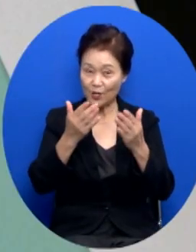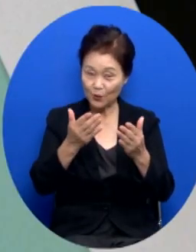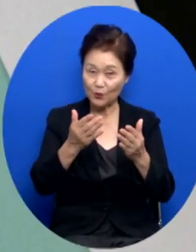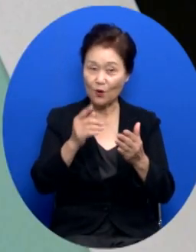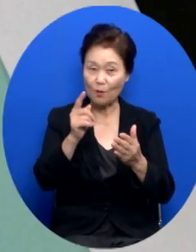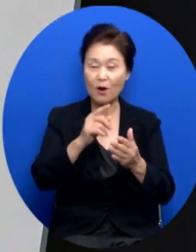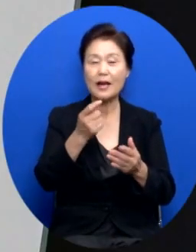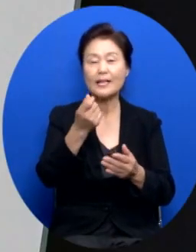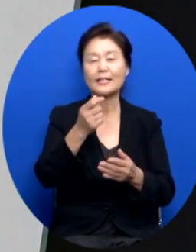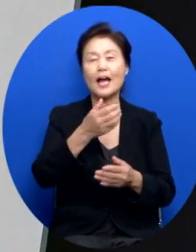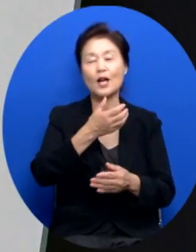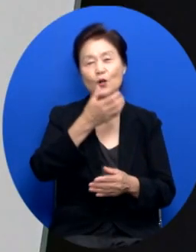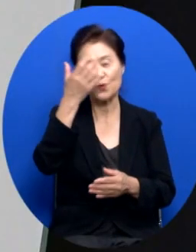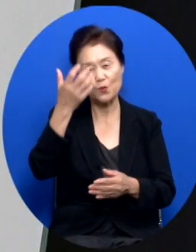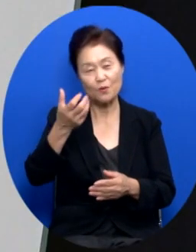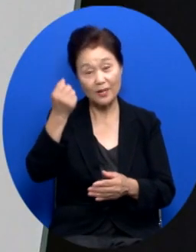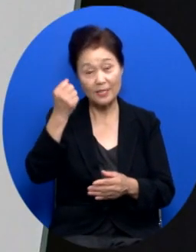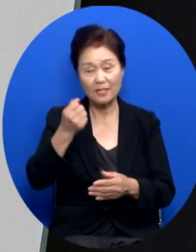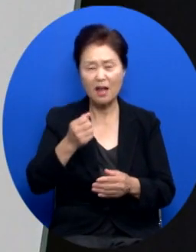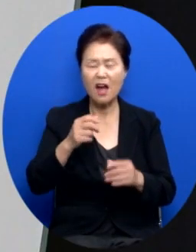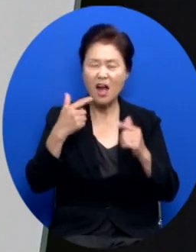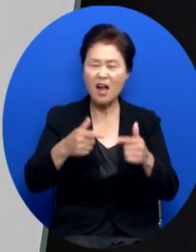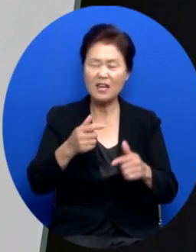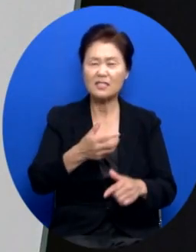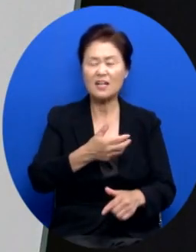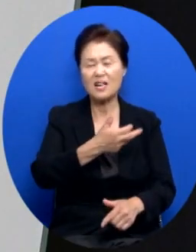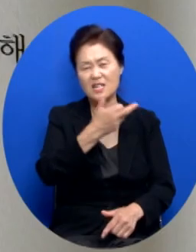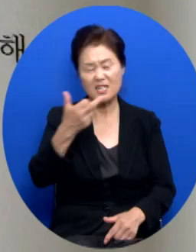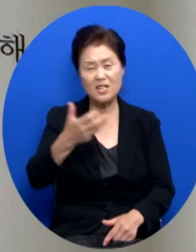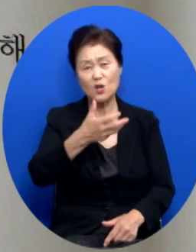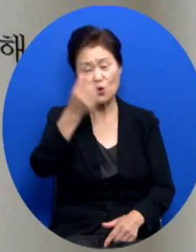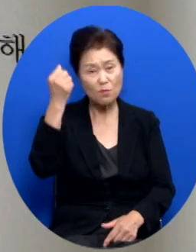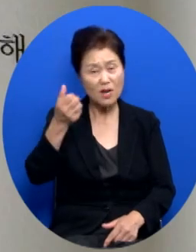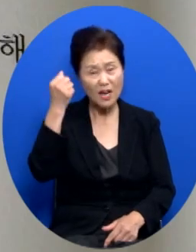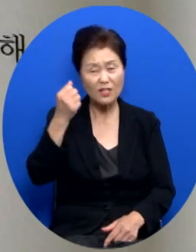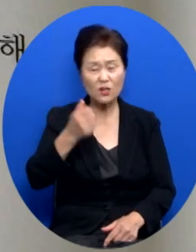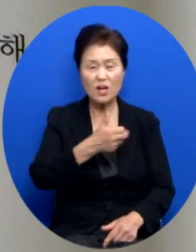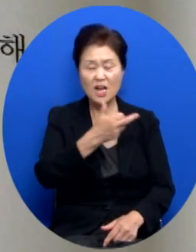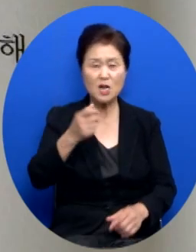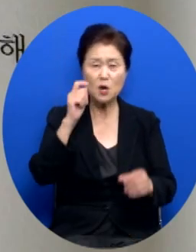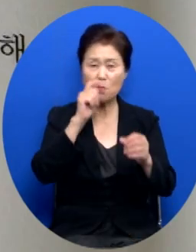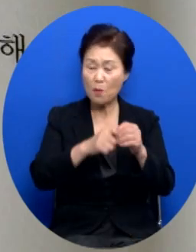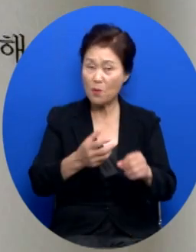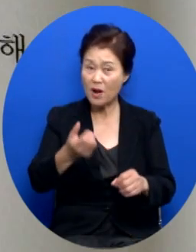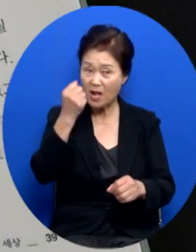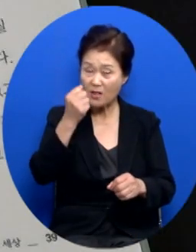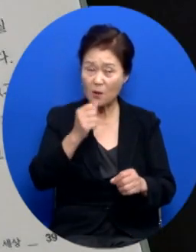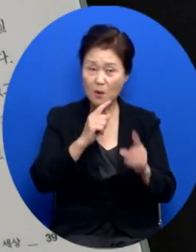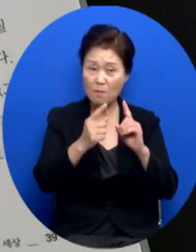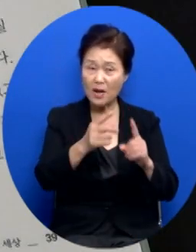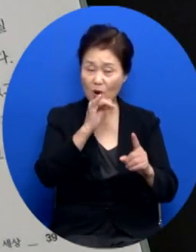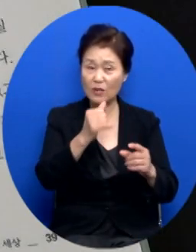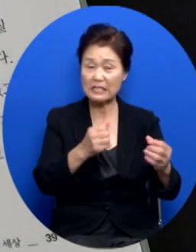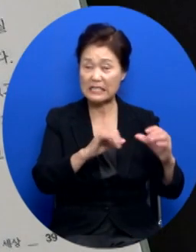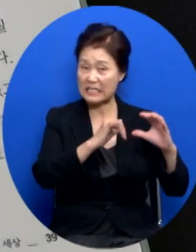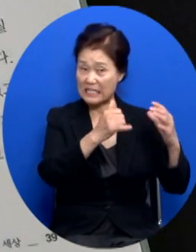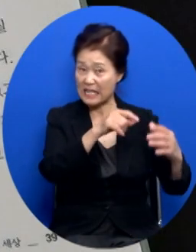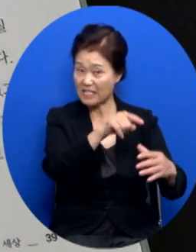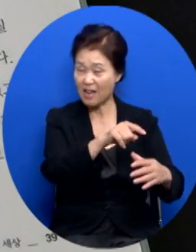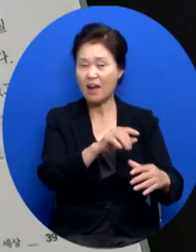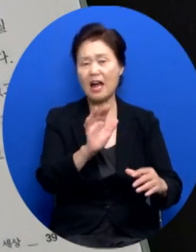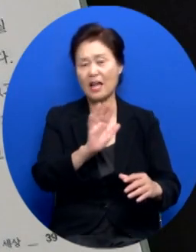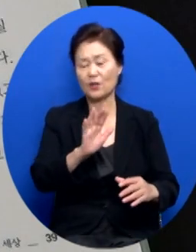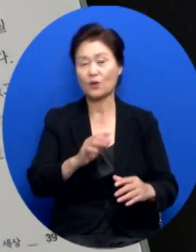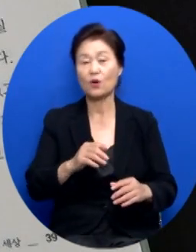꾸라. 언제나 큰 꿈을 꾸고 원대한 목표를 가지라 말하곤 하는 세상. 저자는 그와 다른